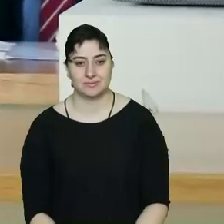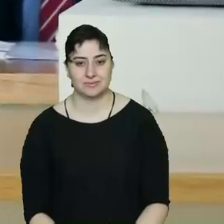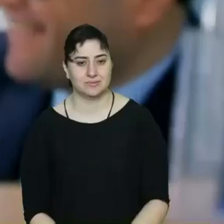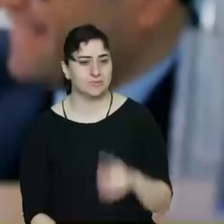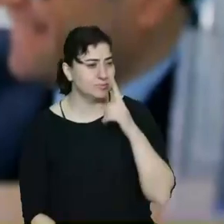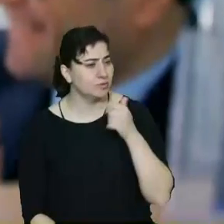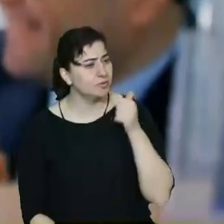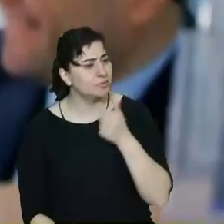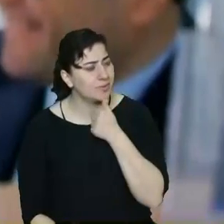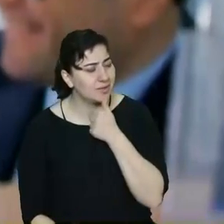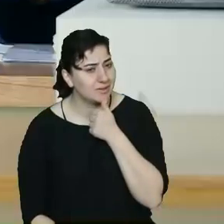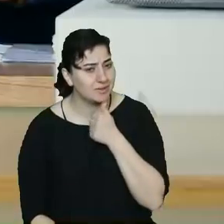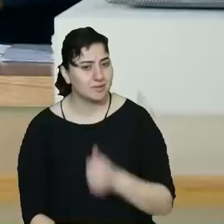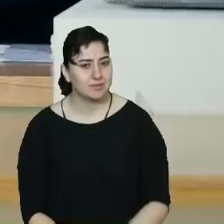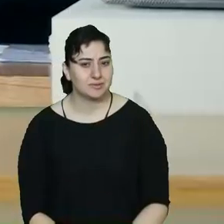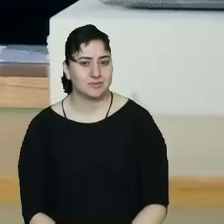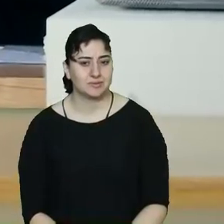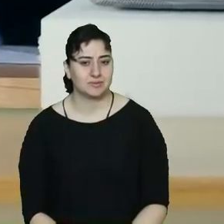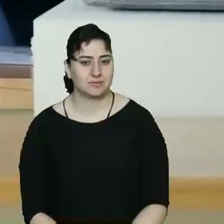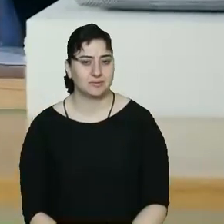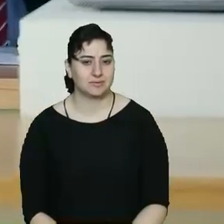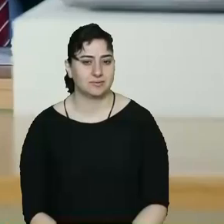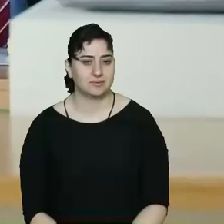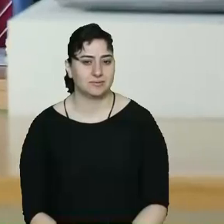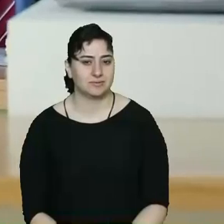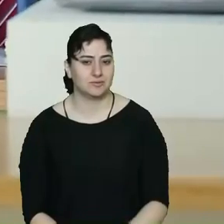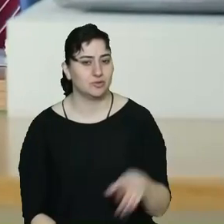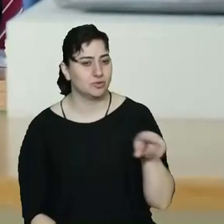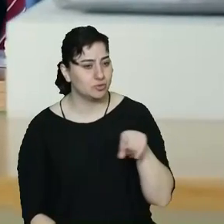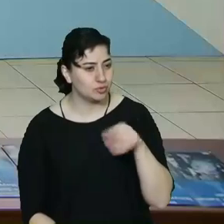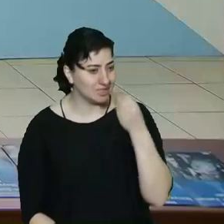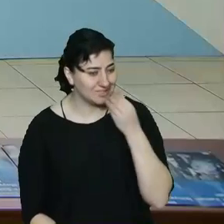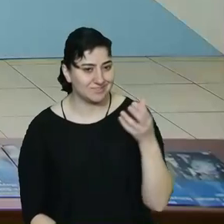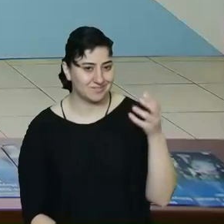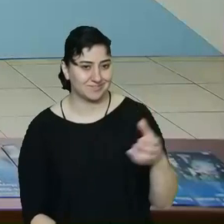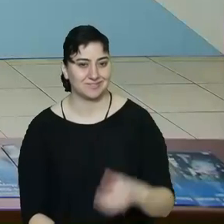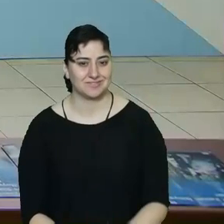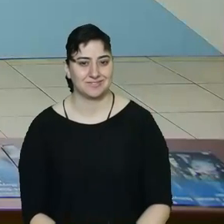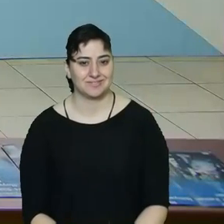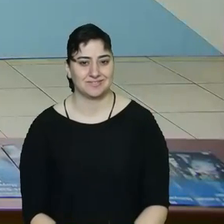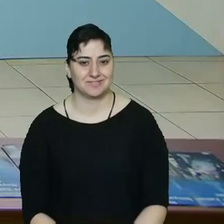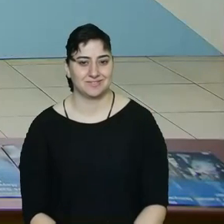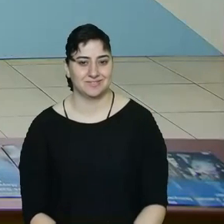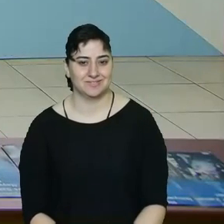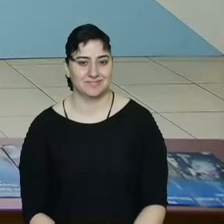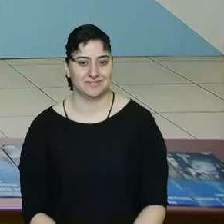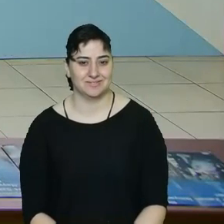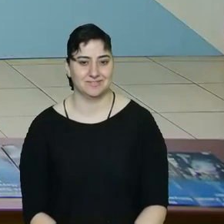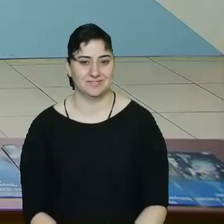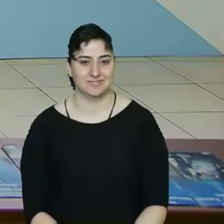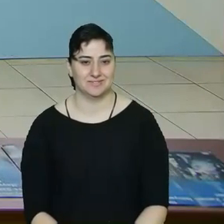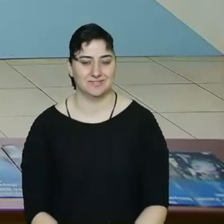Müdür bey. Ağzında lokması varken Aydoğan'a döndü. Turşu. Çekmecesinden çıkardığı turşuyu uzattı.